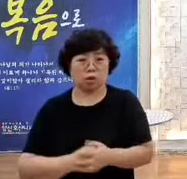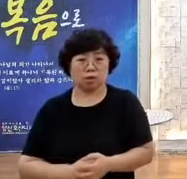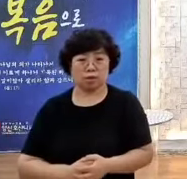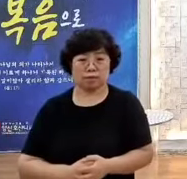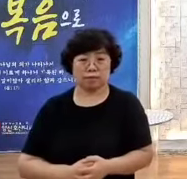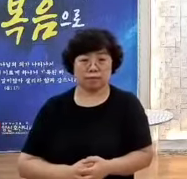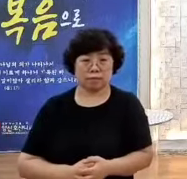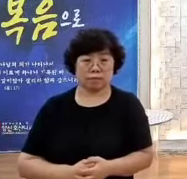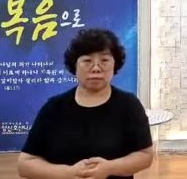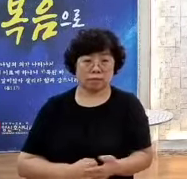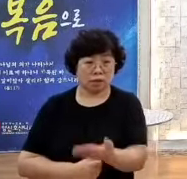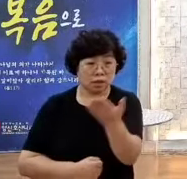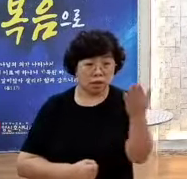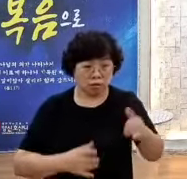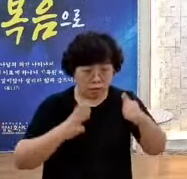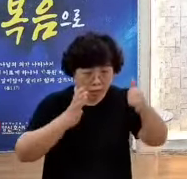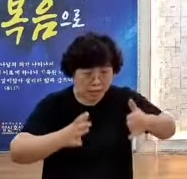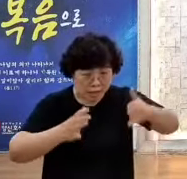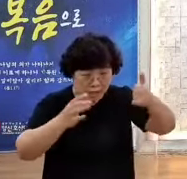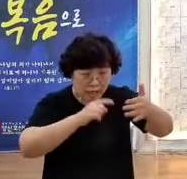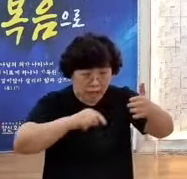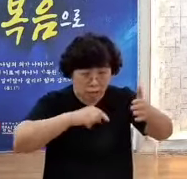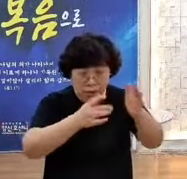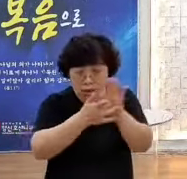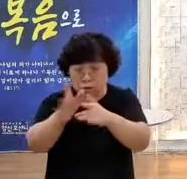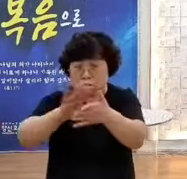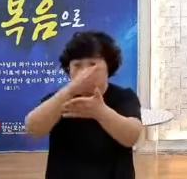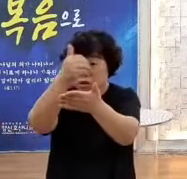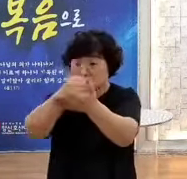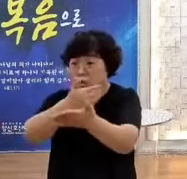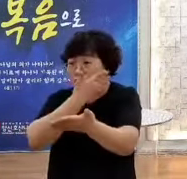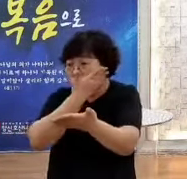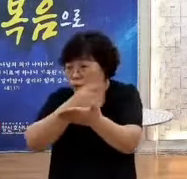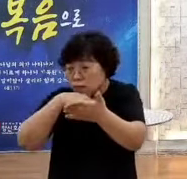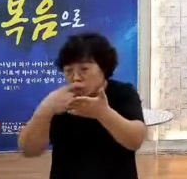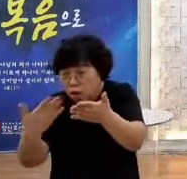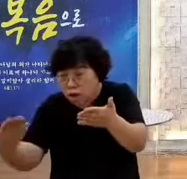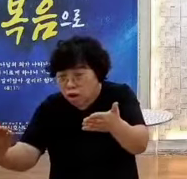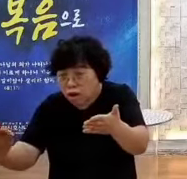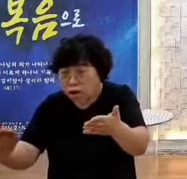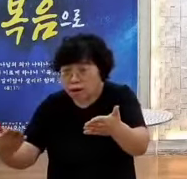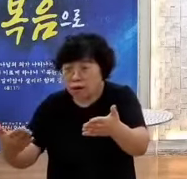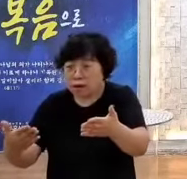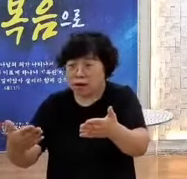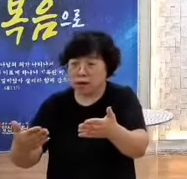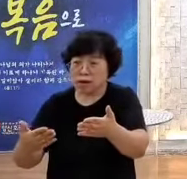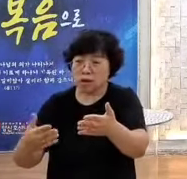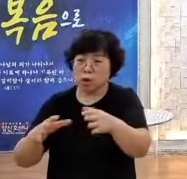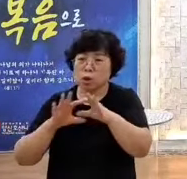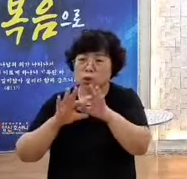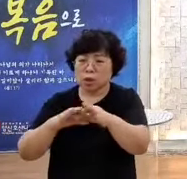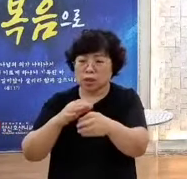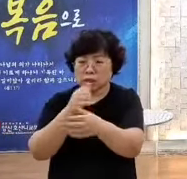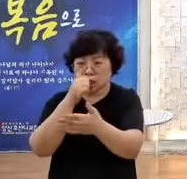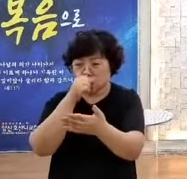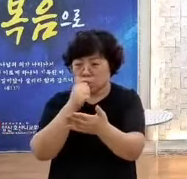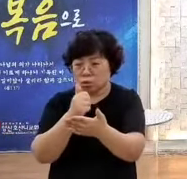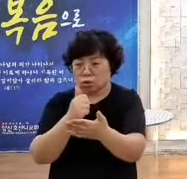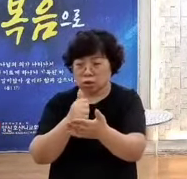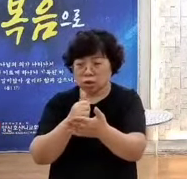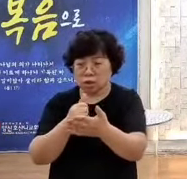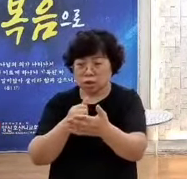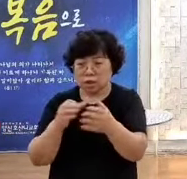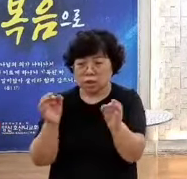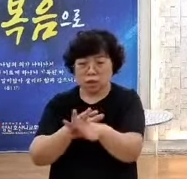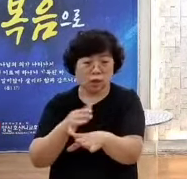여러분, 이 세상에서 예수 그리스도의 보혈이 사하지 못할 죄는 없다는 사실을 여러분